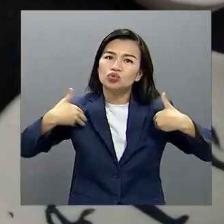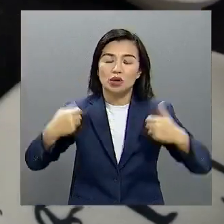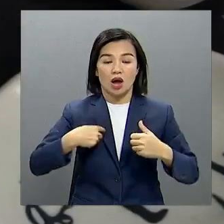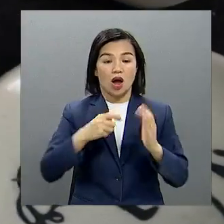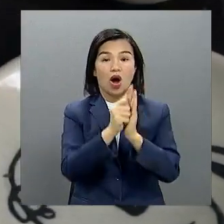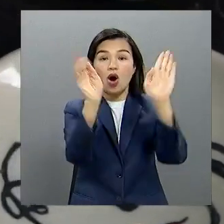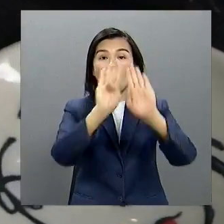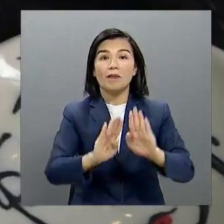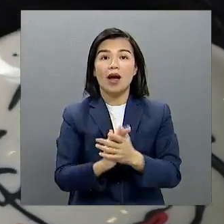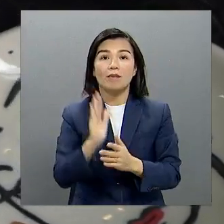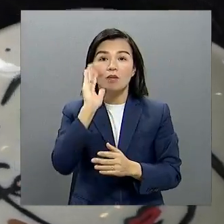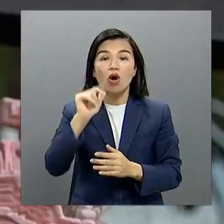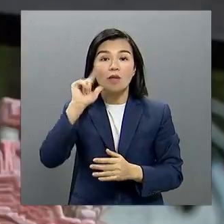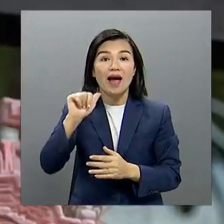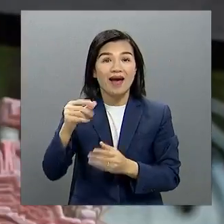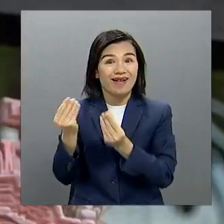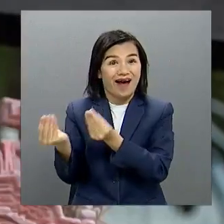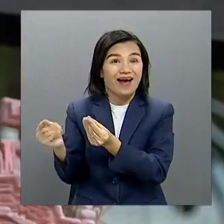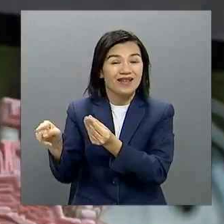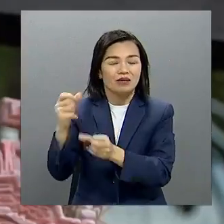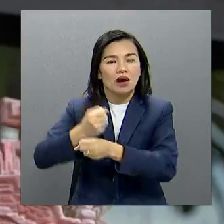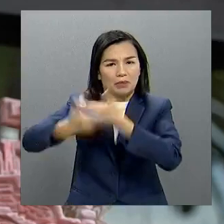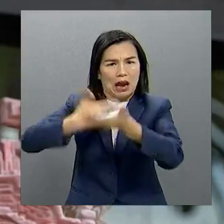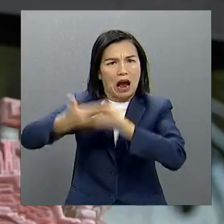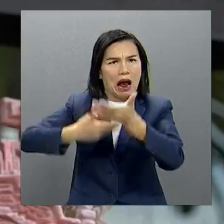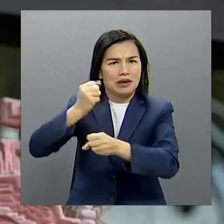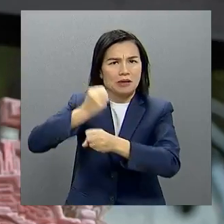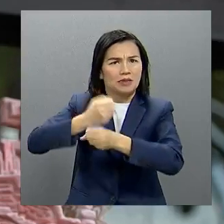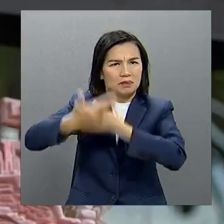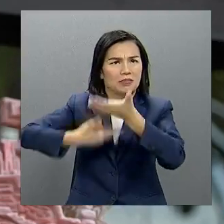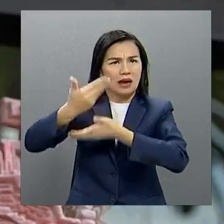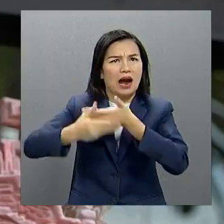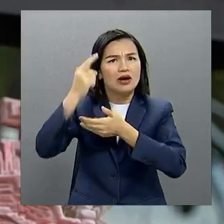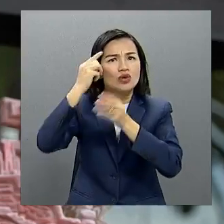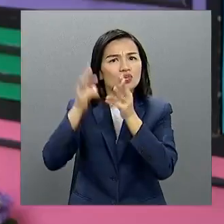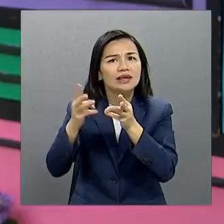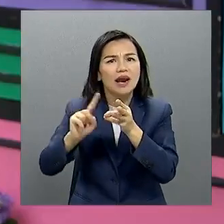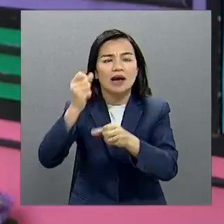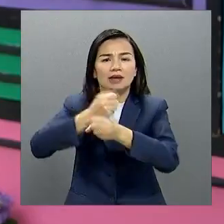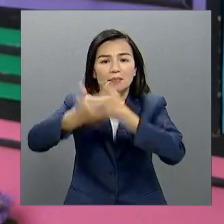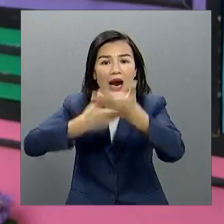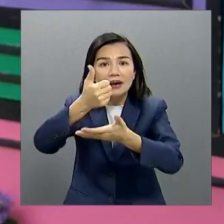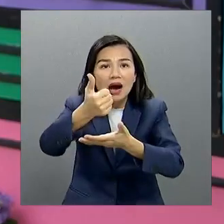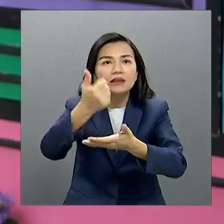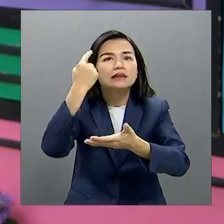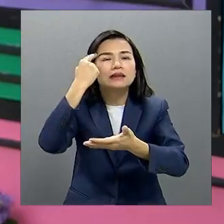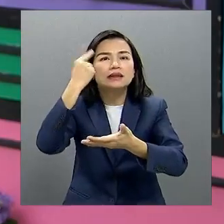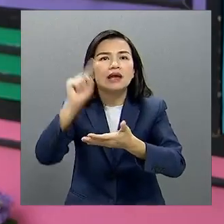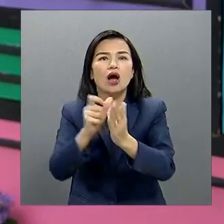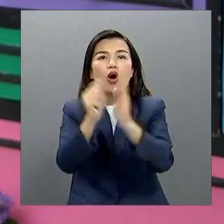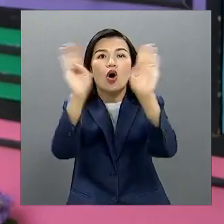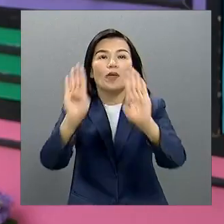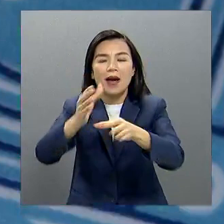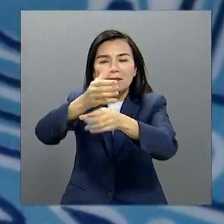พ่อเลยดีกว่าให้มันเป็นมาร์เก็ตติ้งตัวจริงๆเลยอะว่าจะทำยังไงถ้าเกิดปั้นมาแล้วขายได้ก็เลยออกแบบมาเป็นงานปั้นดินเผา